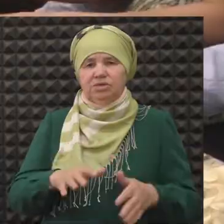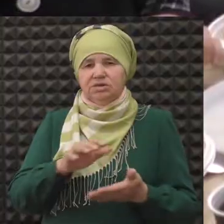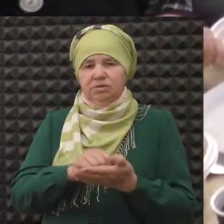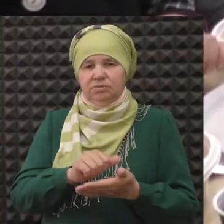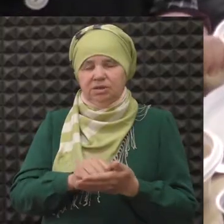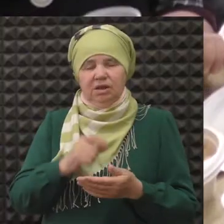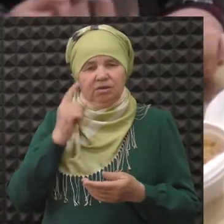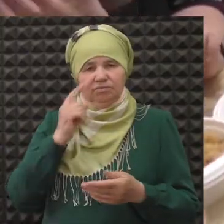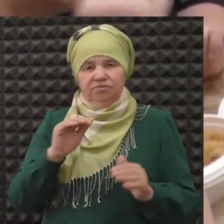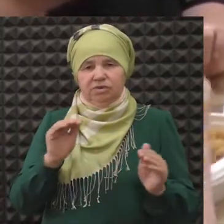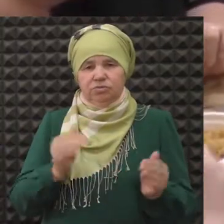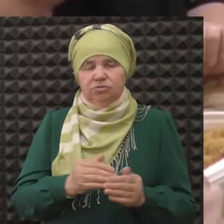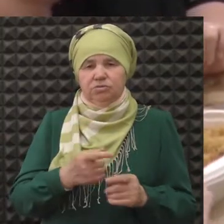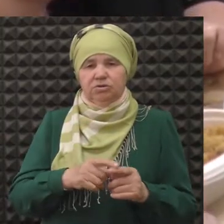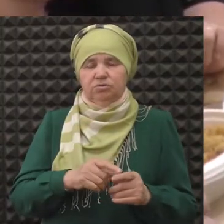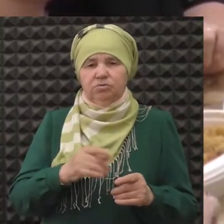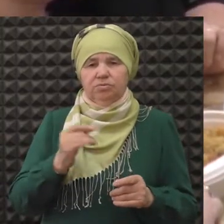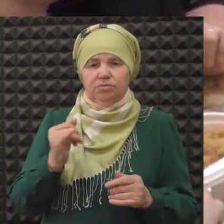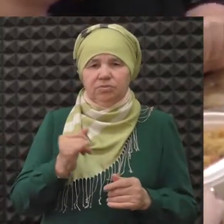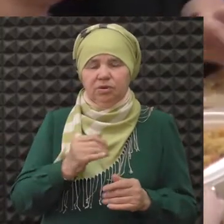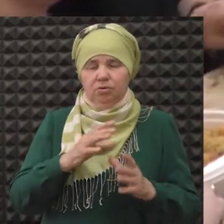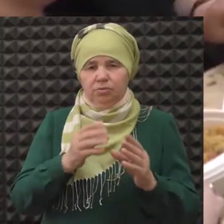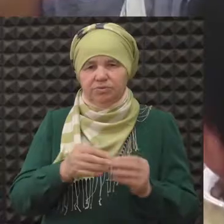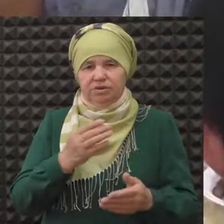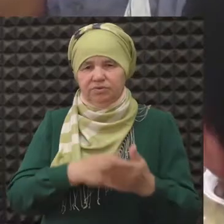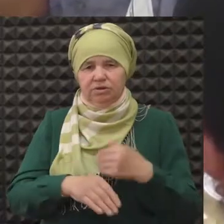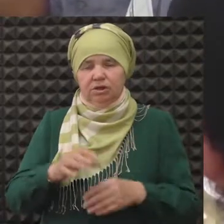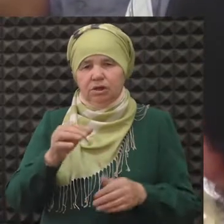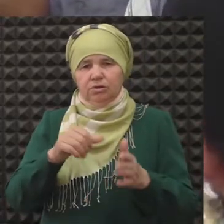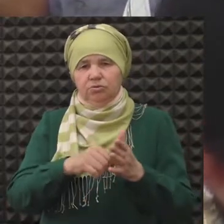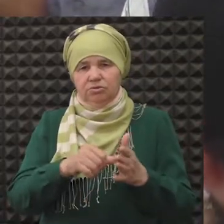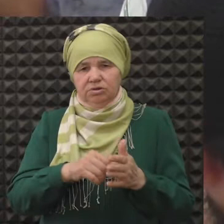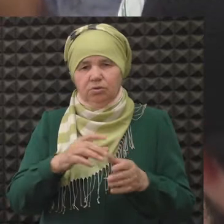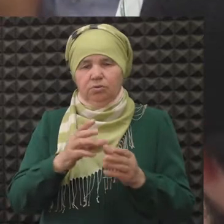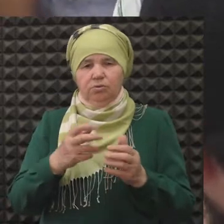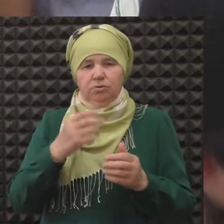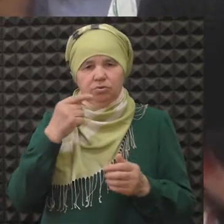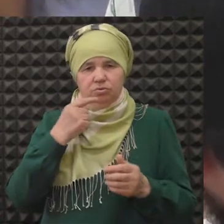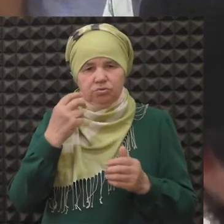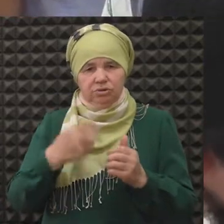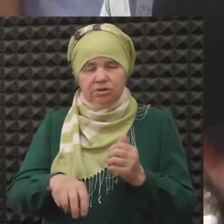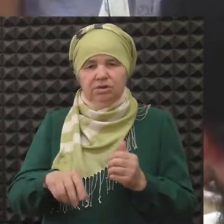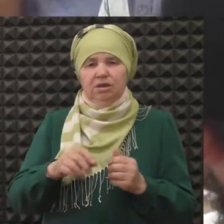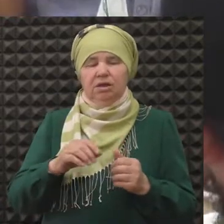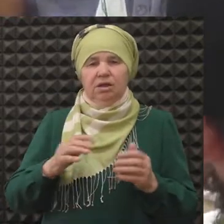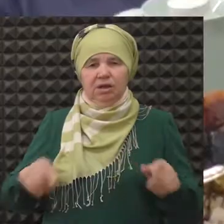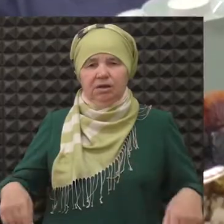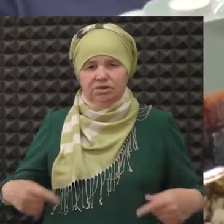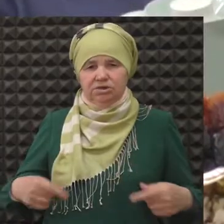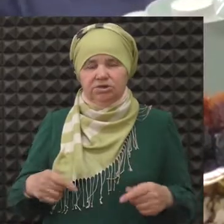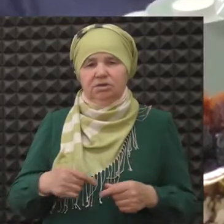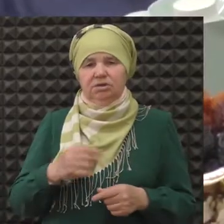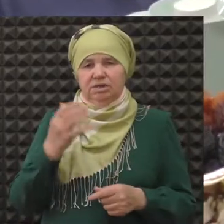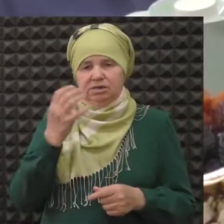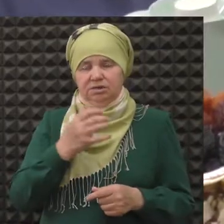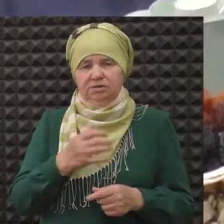люди с ограниченными возможностями. Представители общества инвалидов поселка Юдина, общества глухих, колясочники, старожилы, ветераны, прихожане